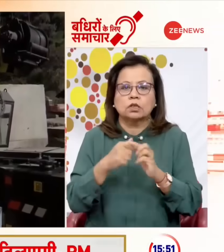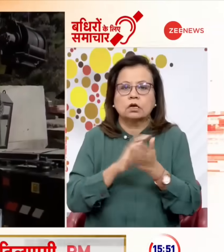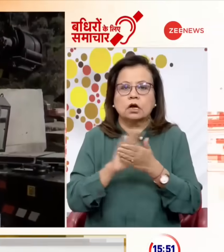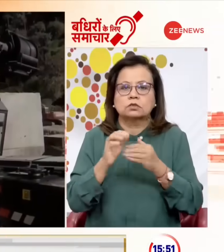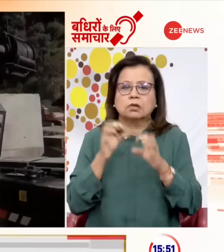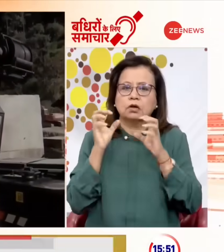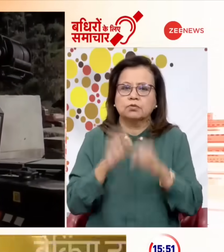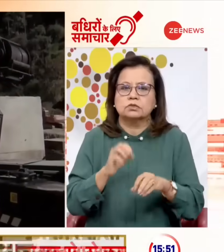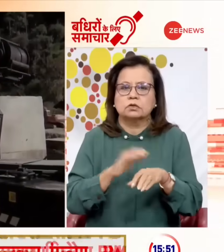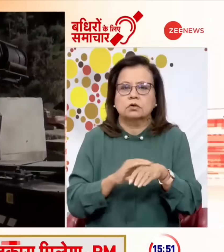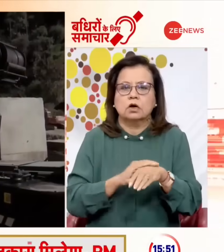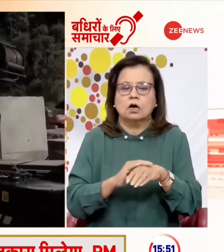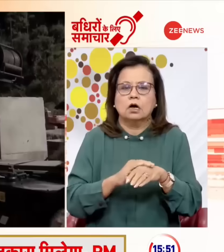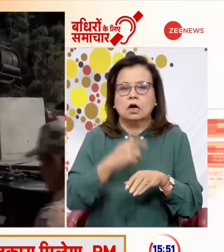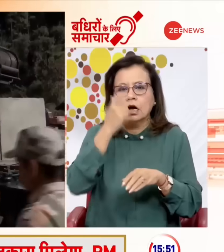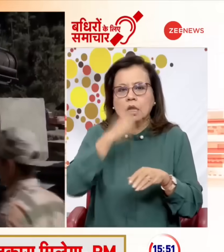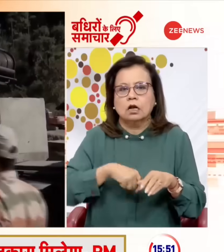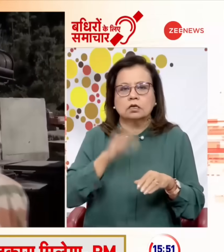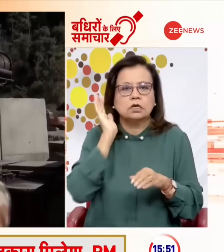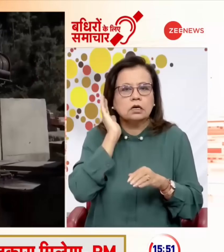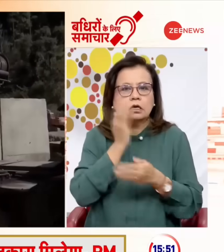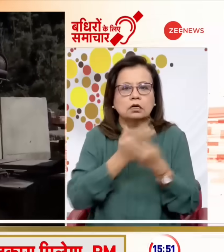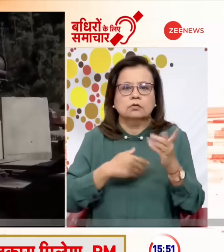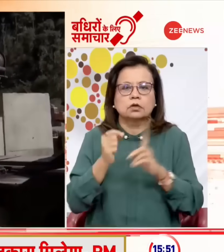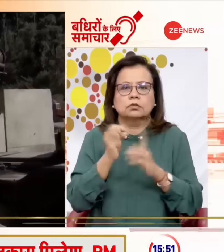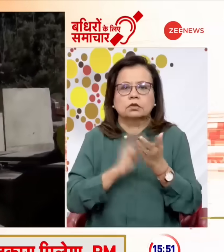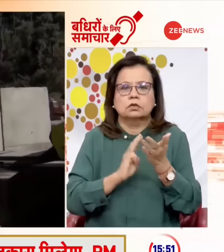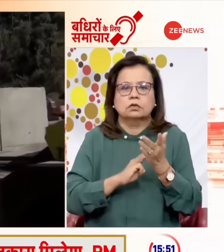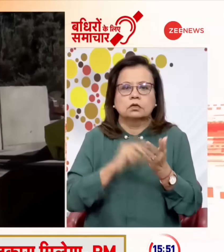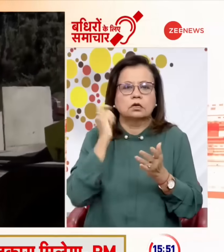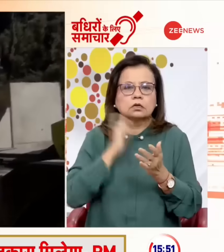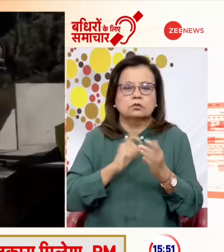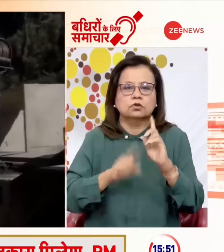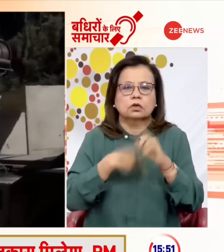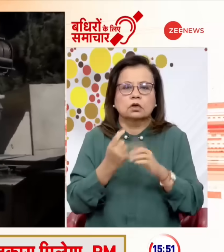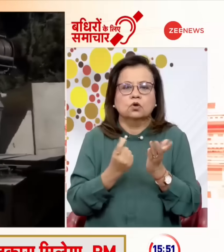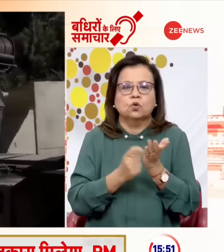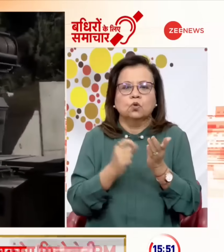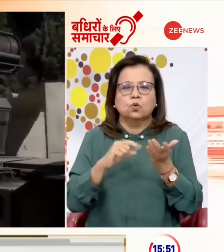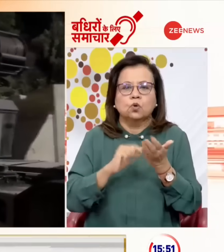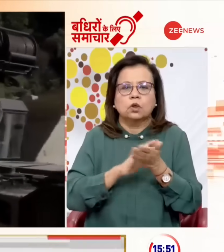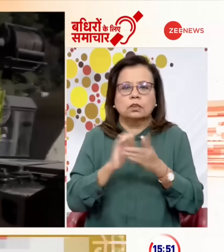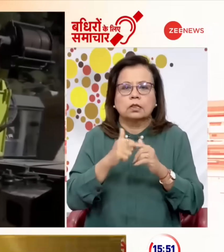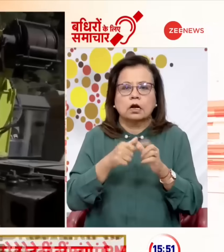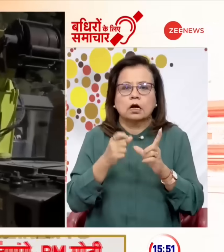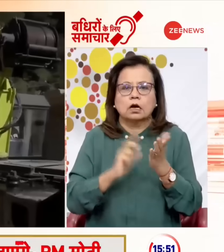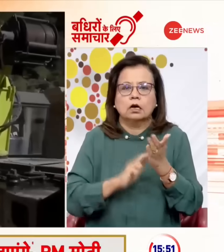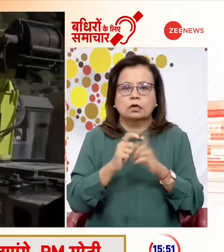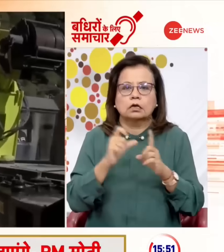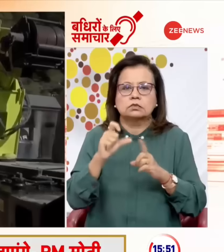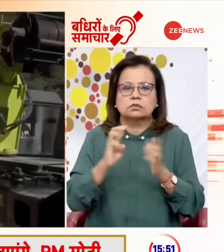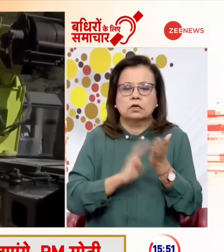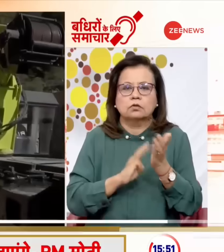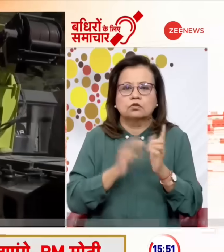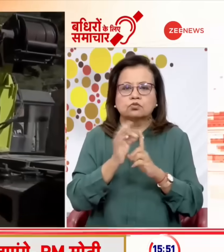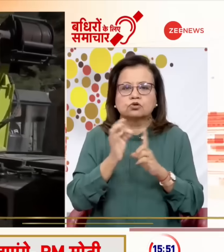उत्तरकाशी में फंसे मजदूरों का हाल जानने के लिए प्रधानमंत्री नरेंद्र मोदी ने उत्तराखंड के सीएम